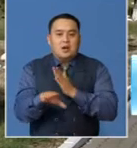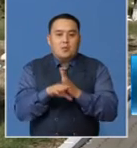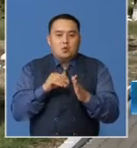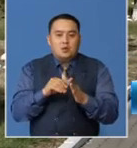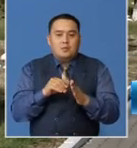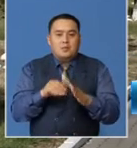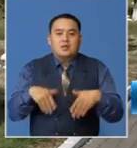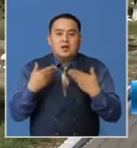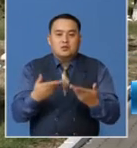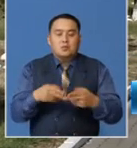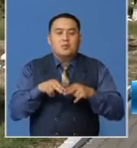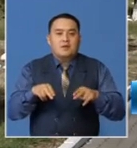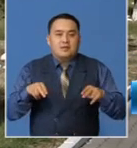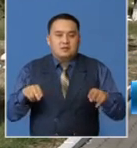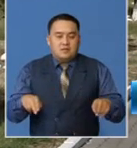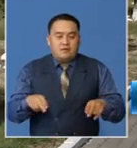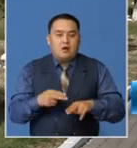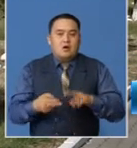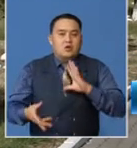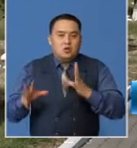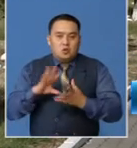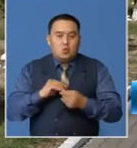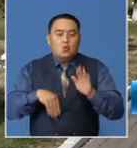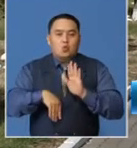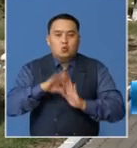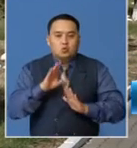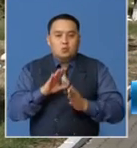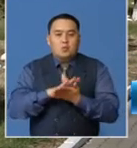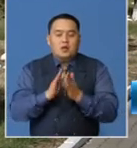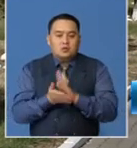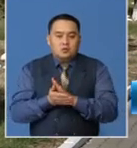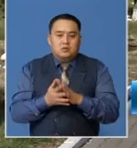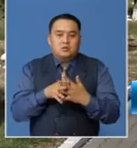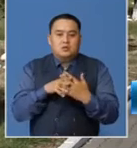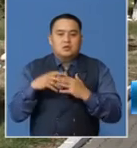намерены представить в правительстве. Все это в конечном итоге должно улучшить общее положение